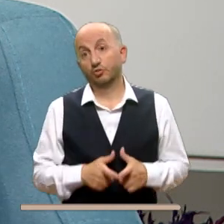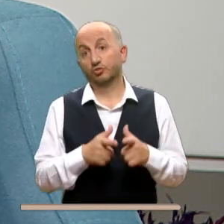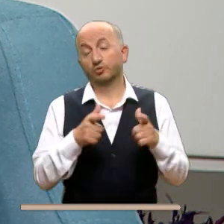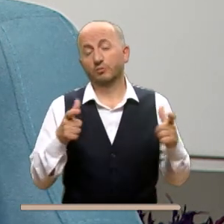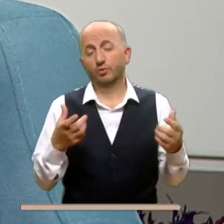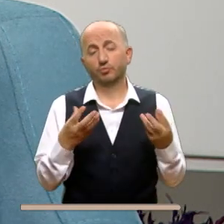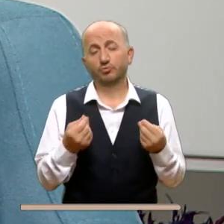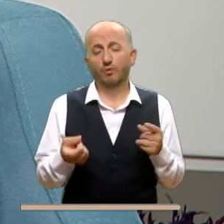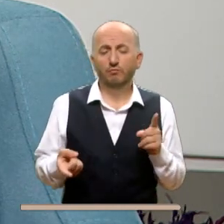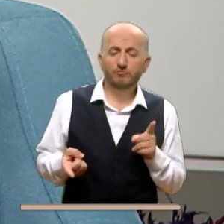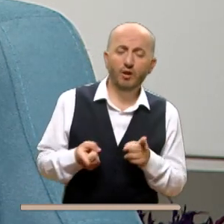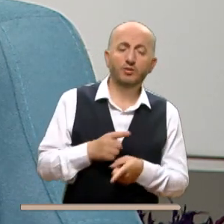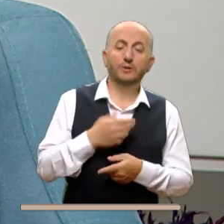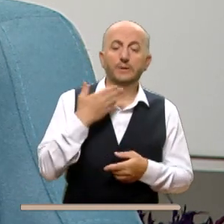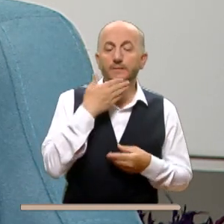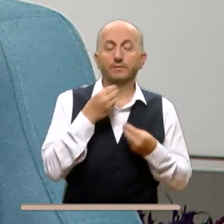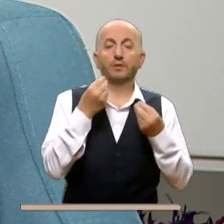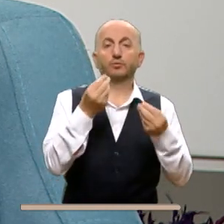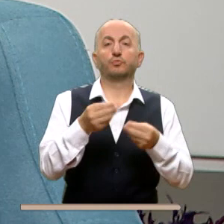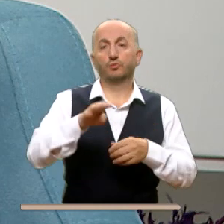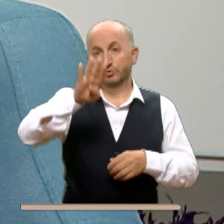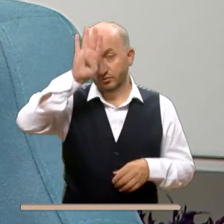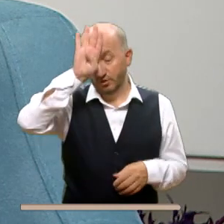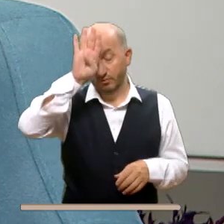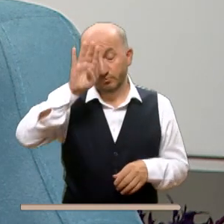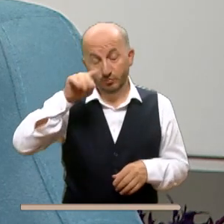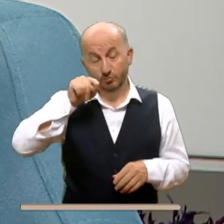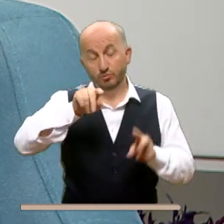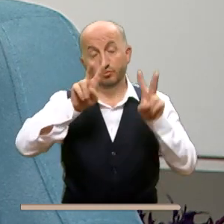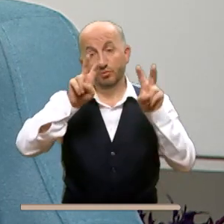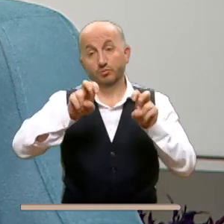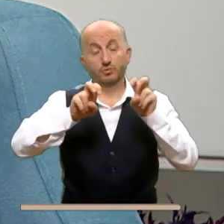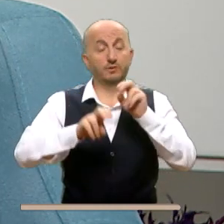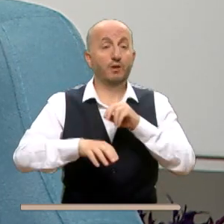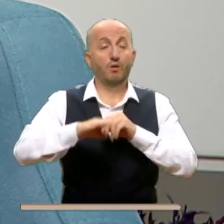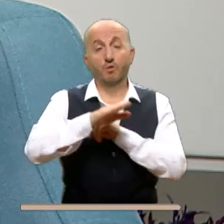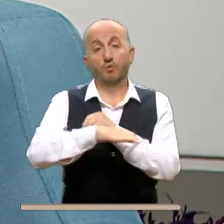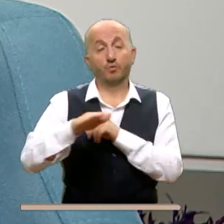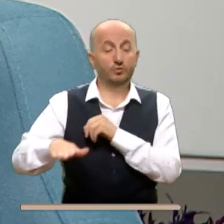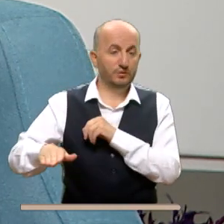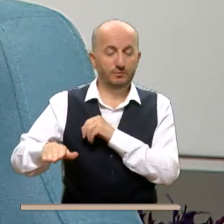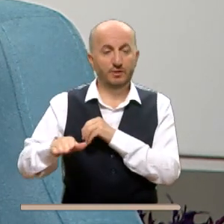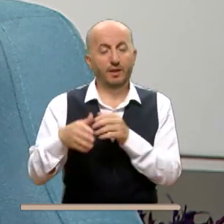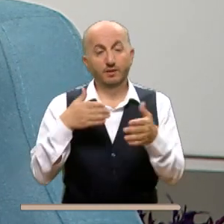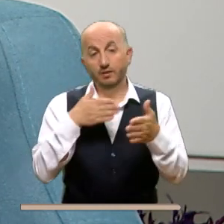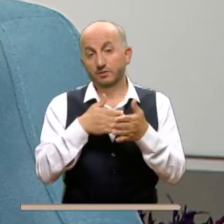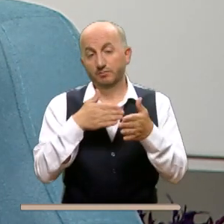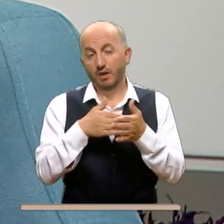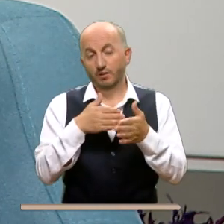geliştirebilecekleri çok değişik imkanlar sunuyor İstanbul. Biz bu konuda da öğrencilerimizi akademik danışmanları